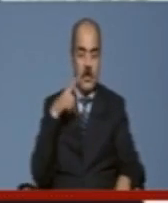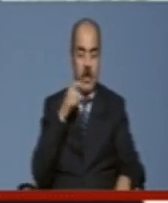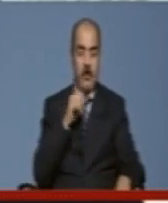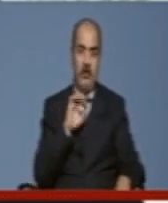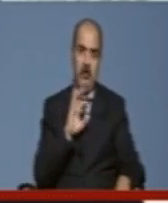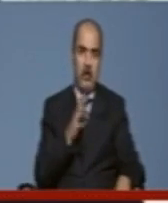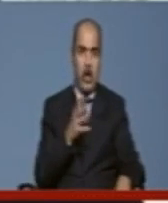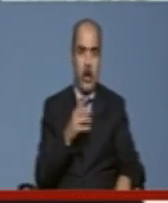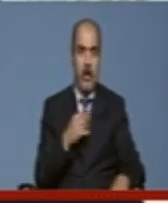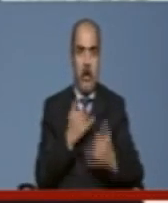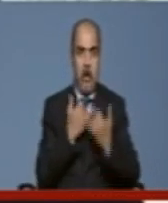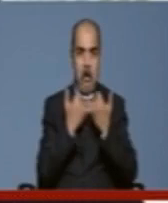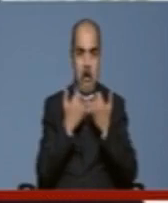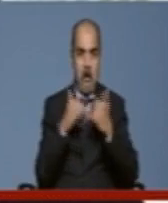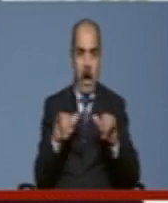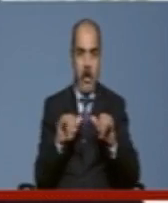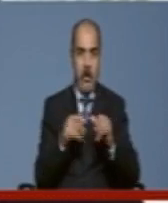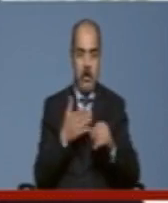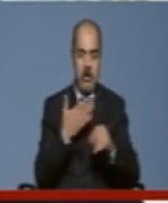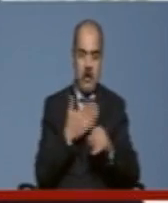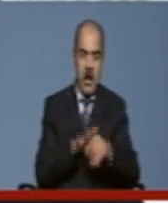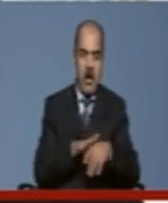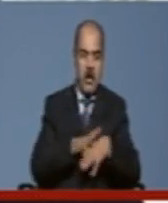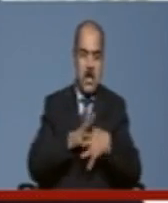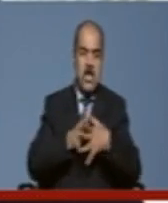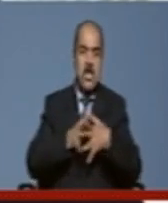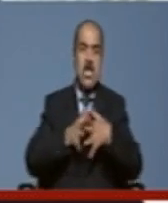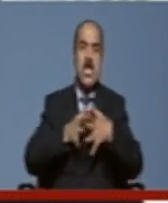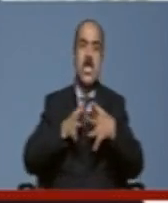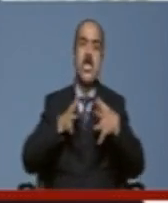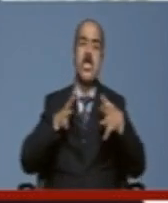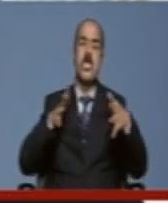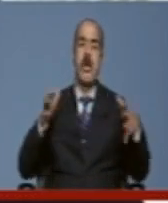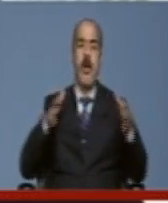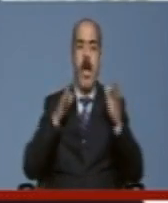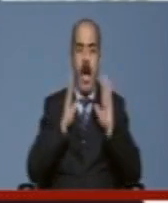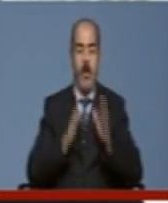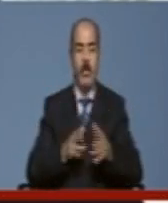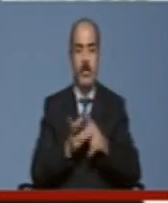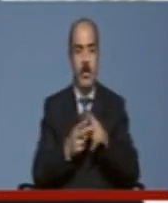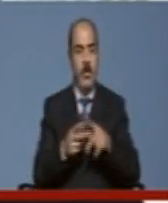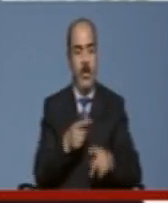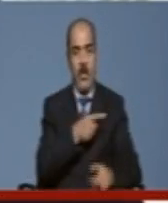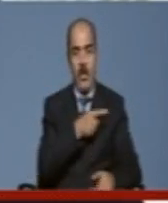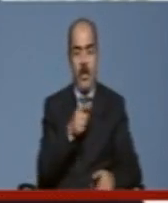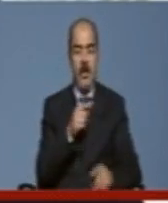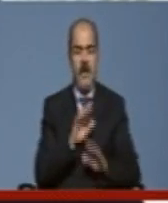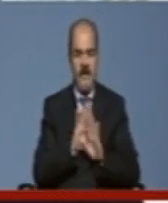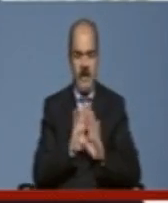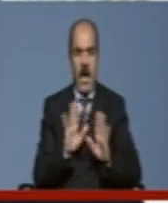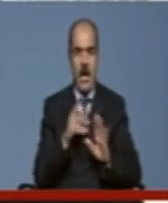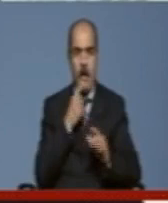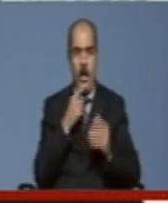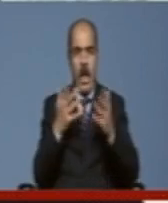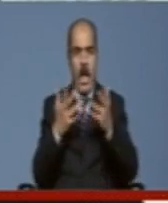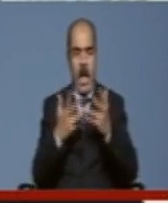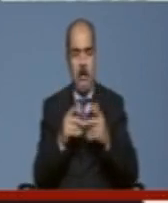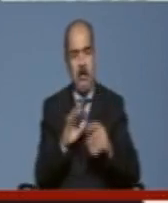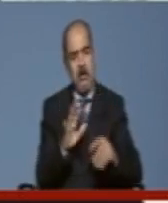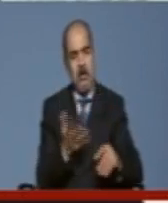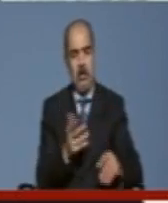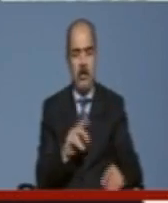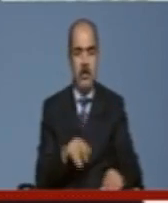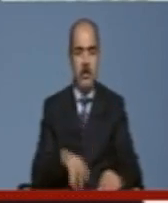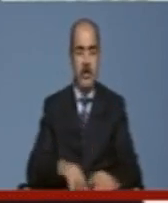يعني ضحايا كثيرين جدا جدا من المدنيين. ويكفي ان حتى الان احنا بنتكلم ما يقرب من